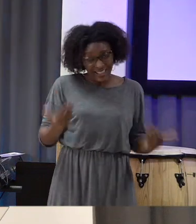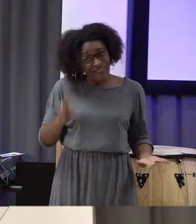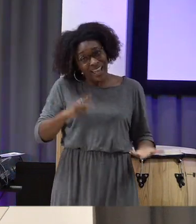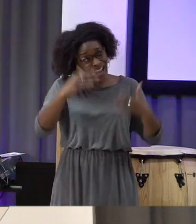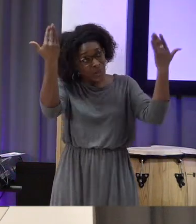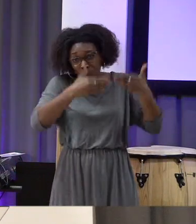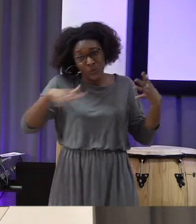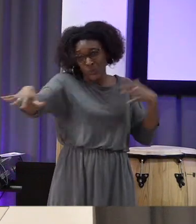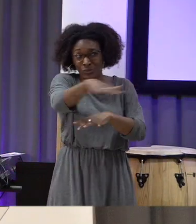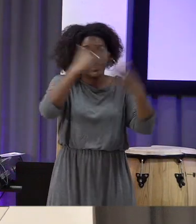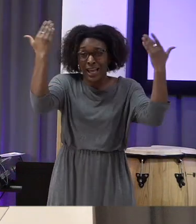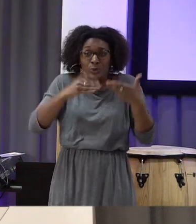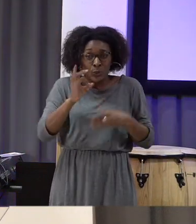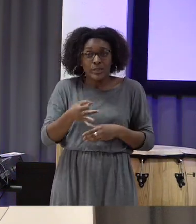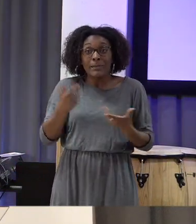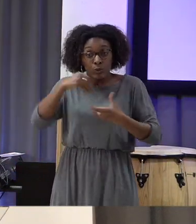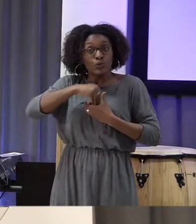Jésus-Christ.